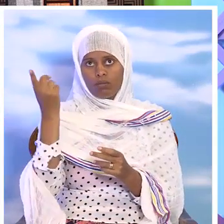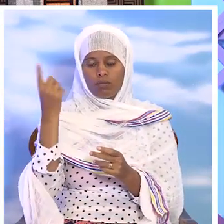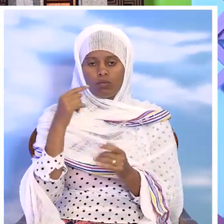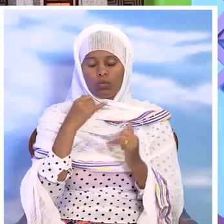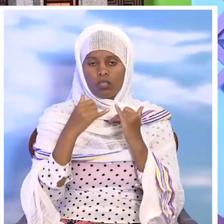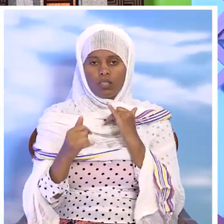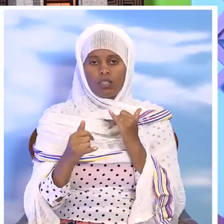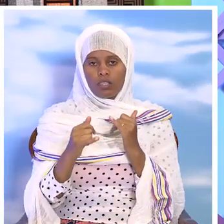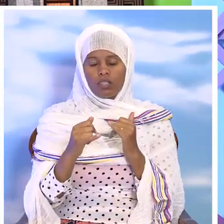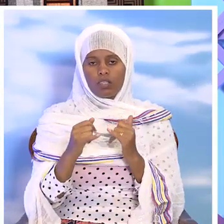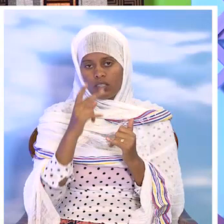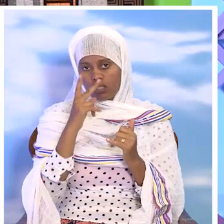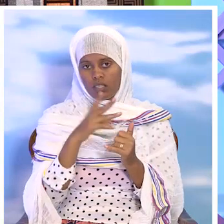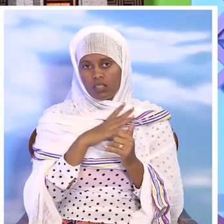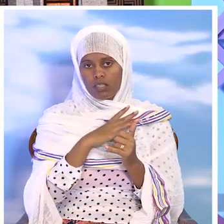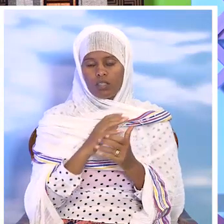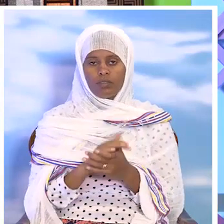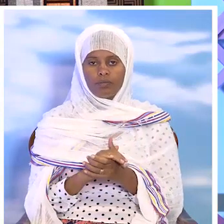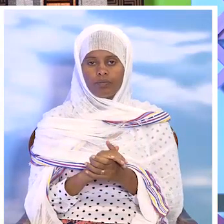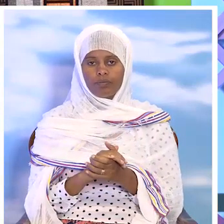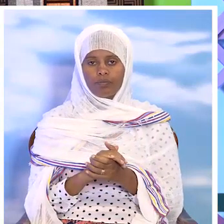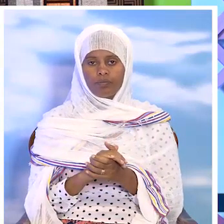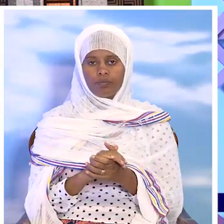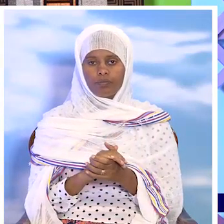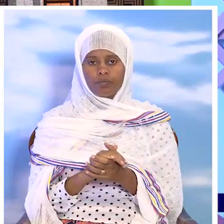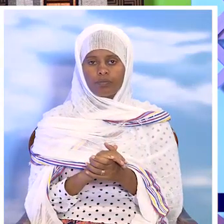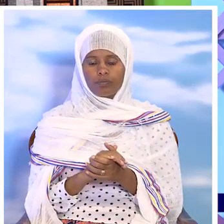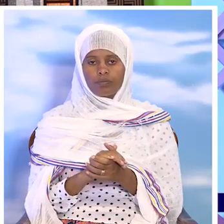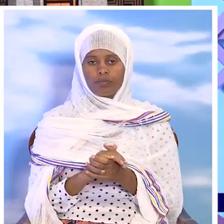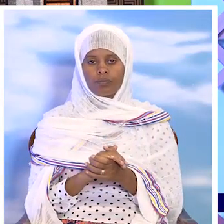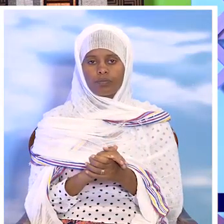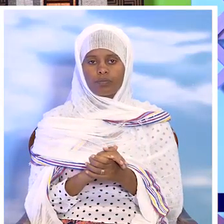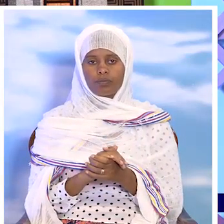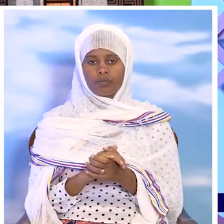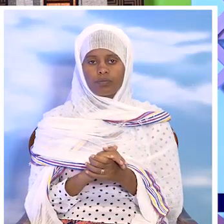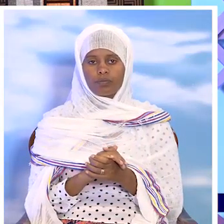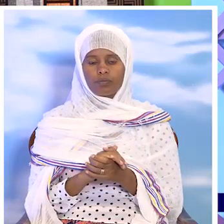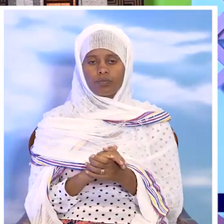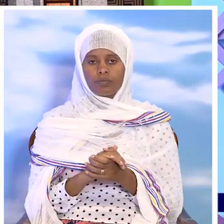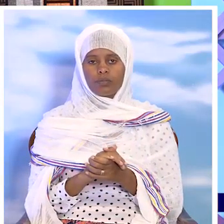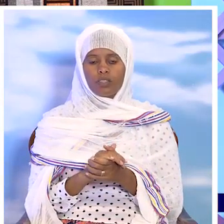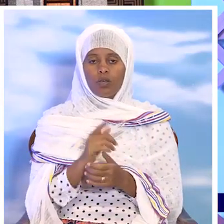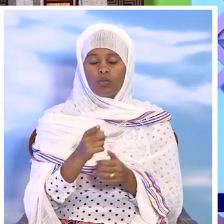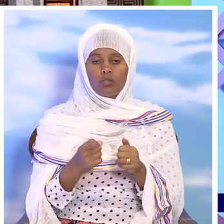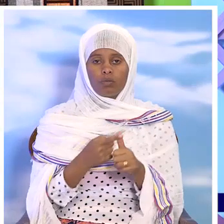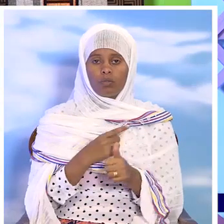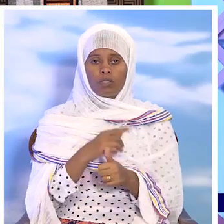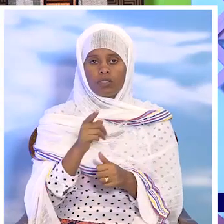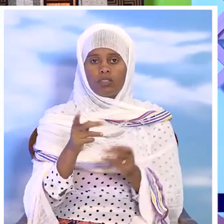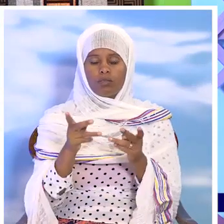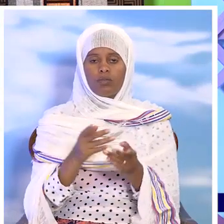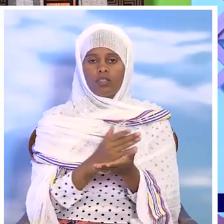ተንኪፉ ማለት እዩ ወይም ዝሃደጎ ዲያብሎስ ኢሉ ጀሚሩ እዚ ድማ ቀፂሉ